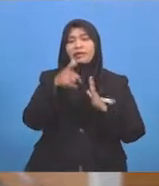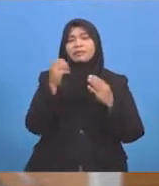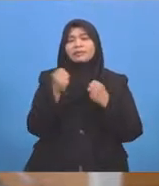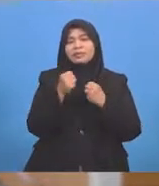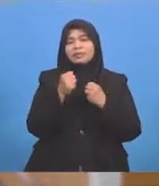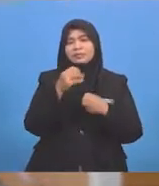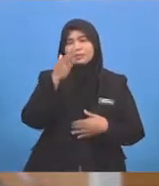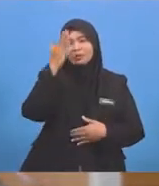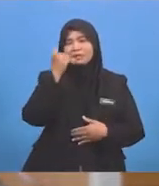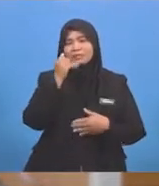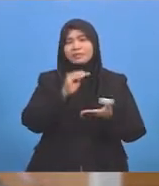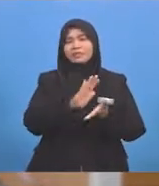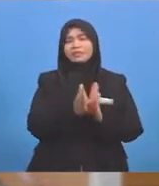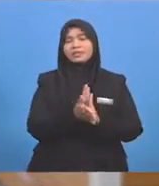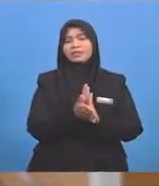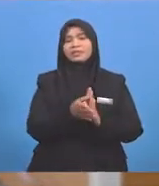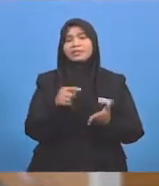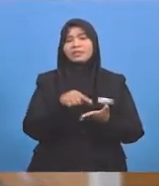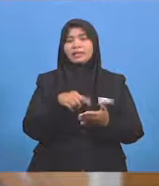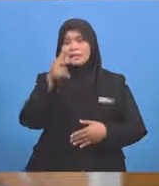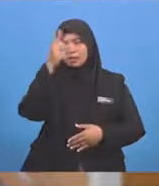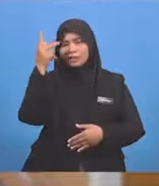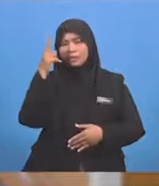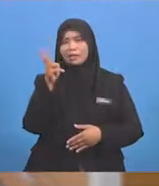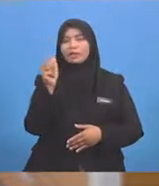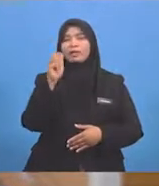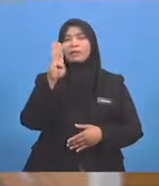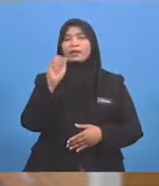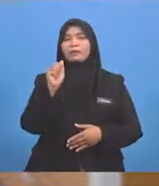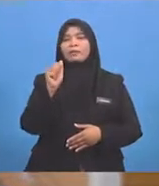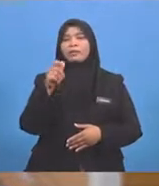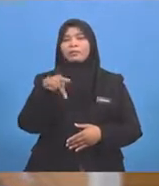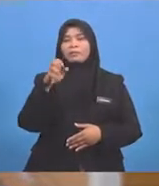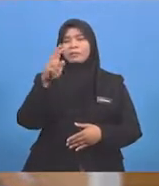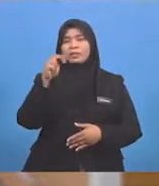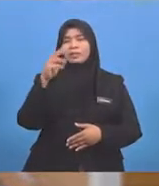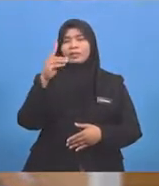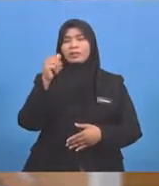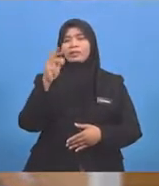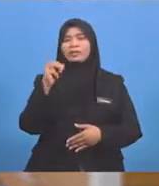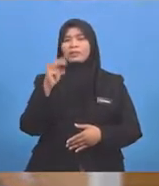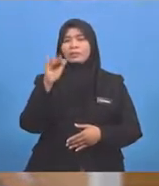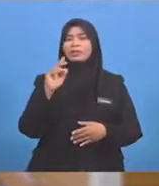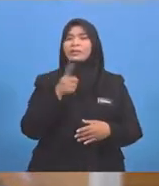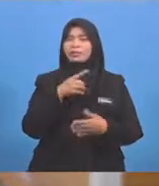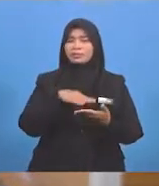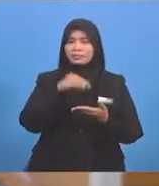terjadi? Hal ini disebabkan oleh haba pendam tentu yang akan kita pelajari pada hari